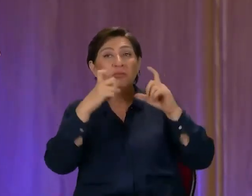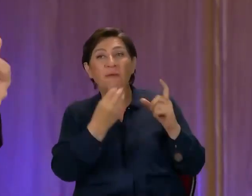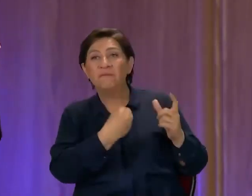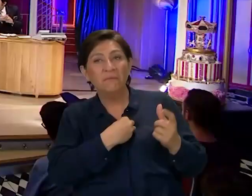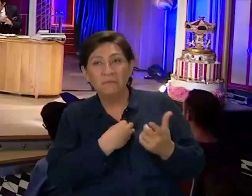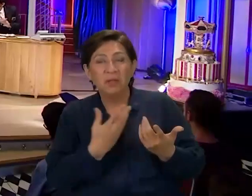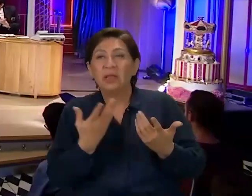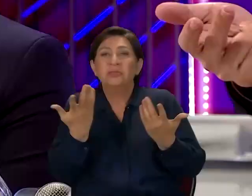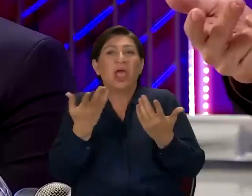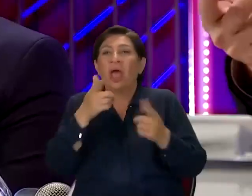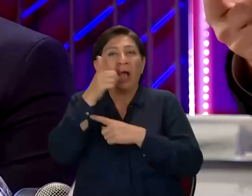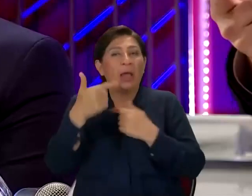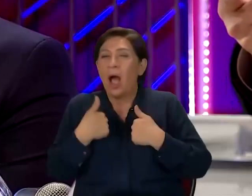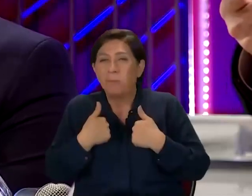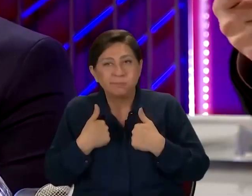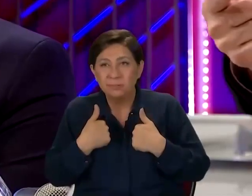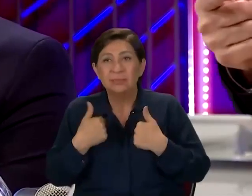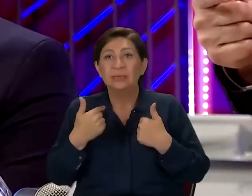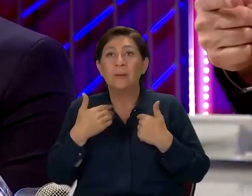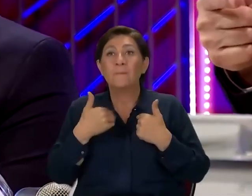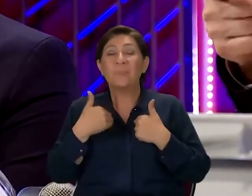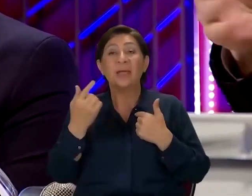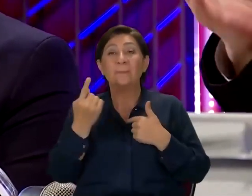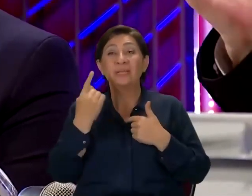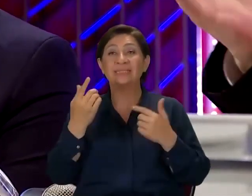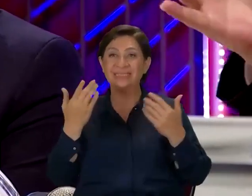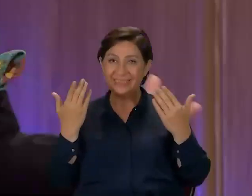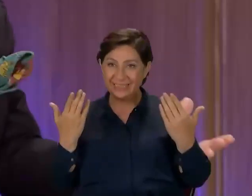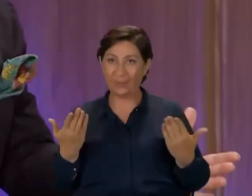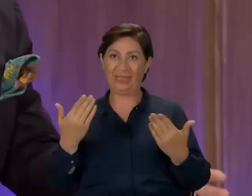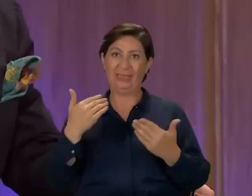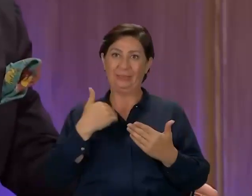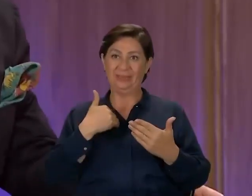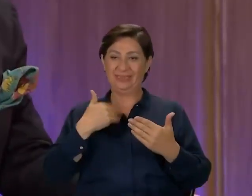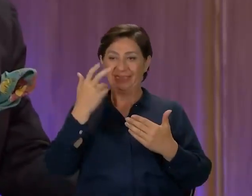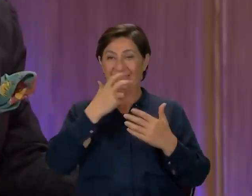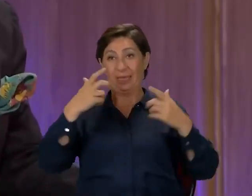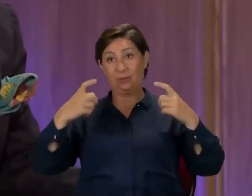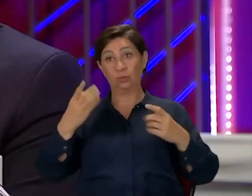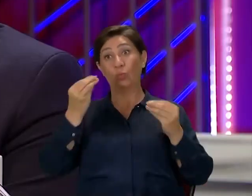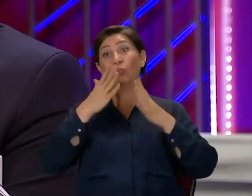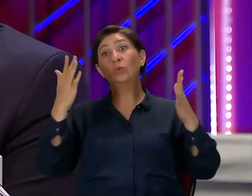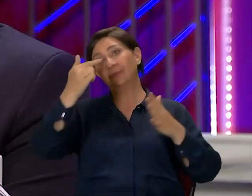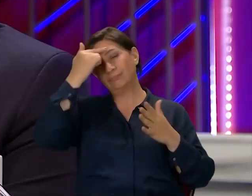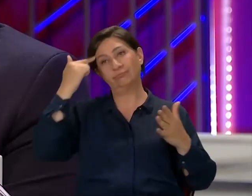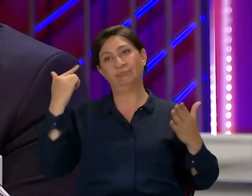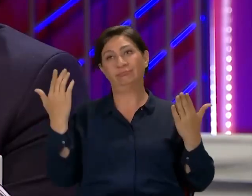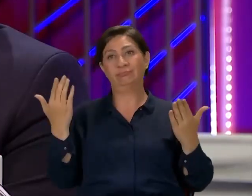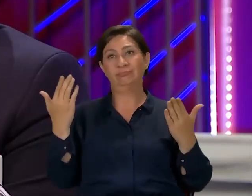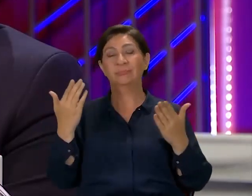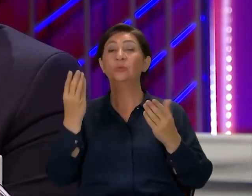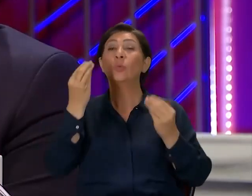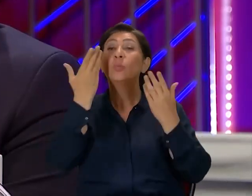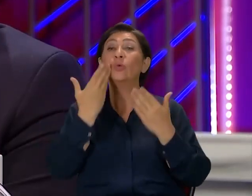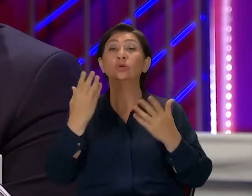çekti, ne klip çekti, ne bana bir ondan sonra ya tabii ki bizde sahne alması büyük nimet. Hakikaten büyük